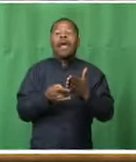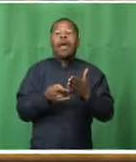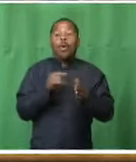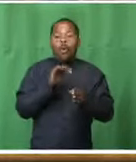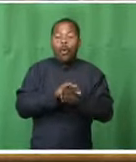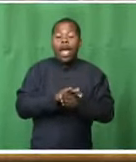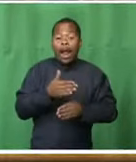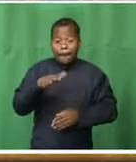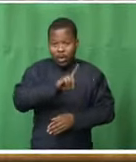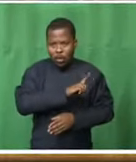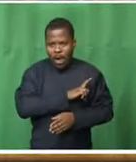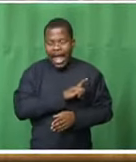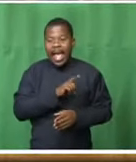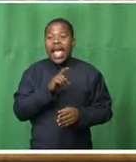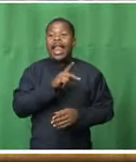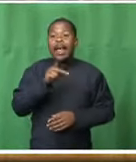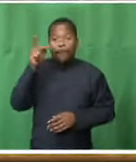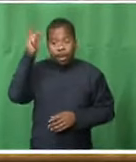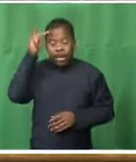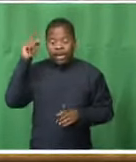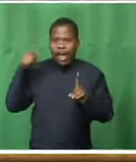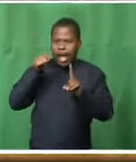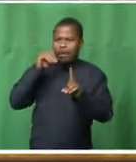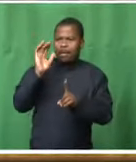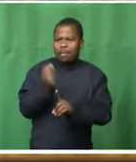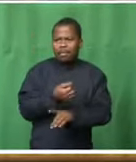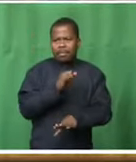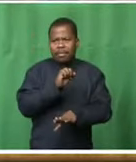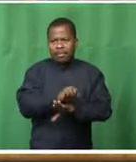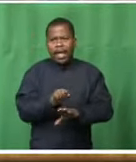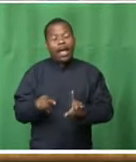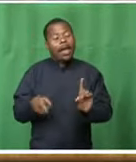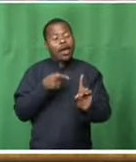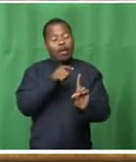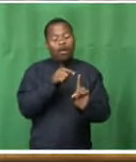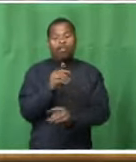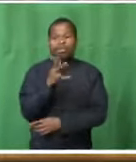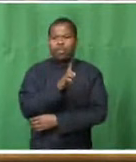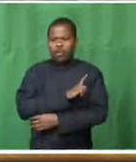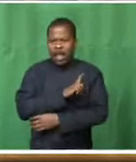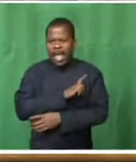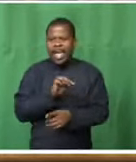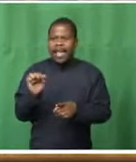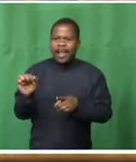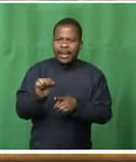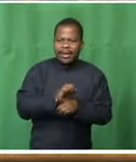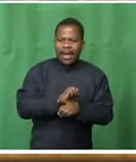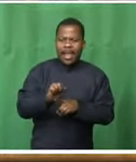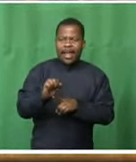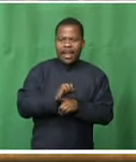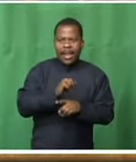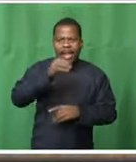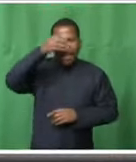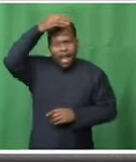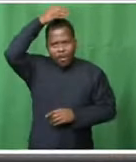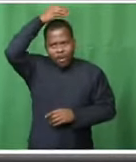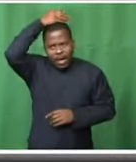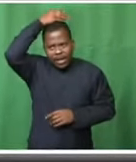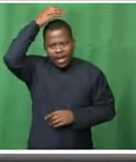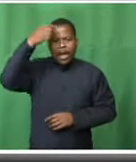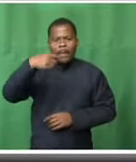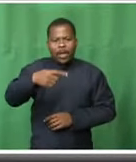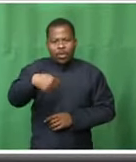lelitibekele wona. Mgomedulu bayakhuluma ezulwini lapho bekuchubeka umhlangano wesikolo wabonesi. Injongo lenkulu